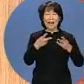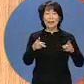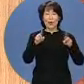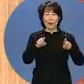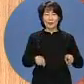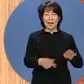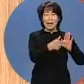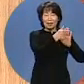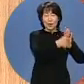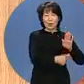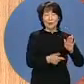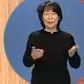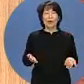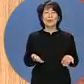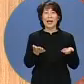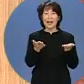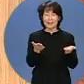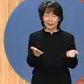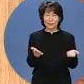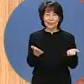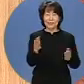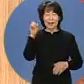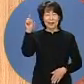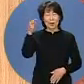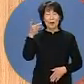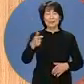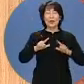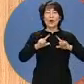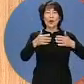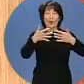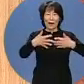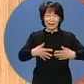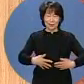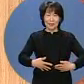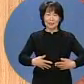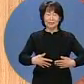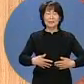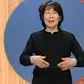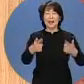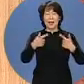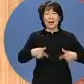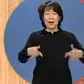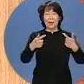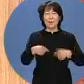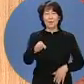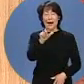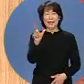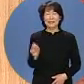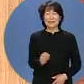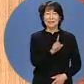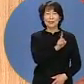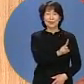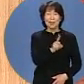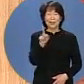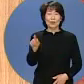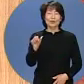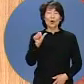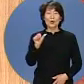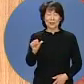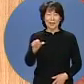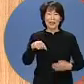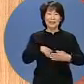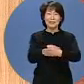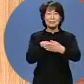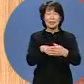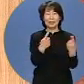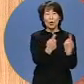しやトピックスなどをお伝えする生駒市の広報番組です。毎月1日と15日の